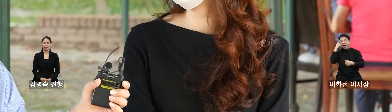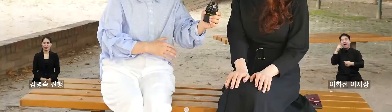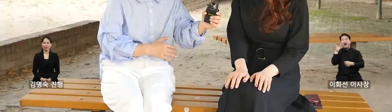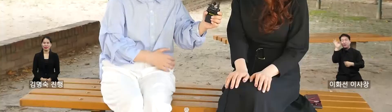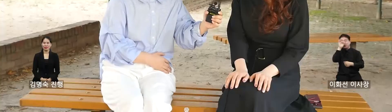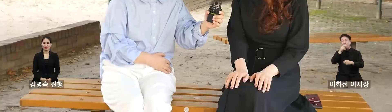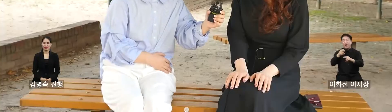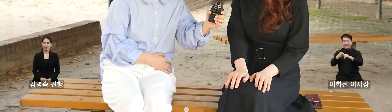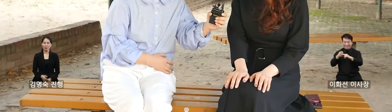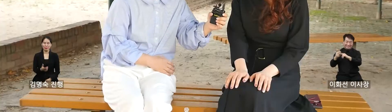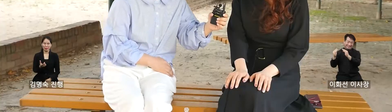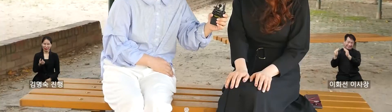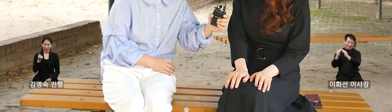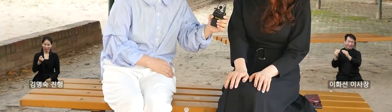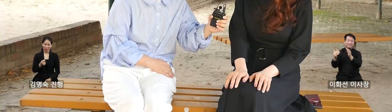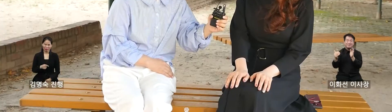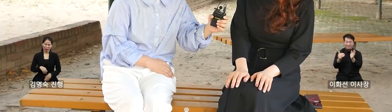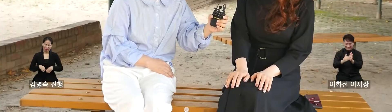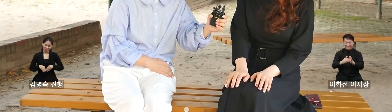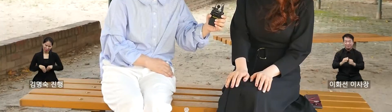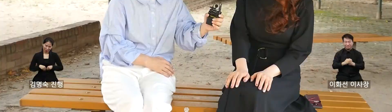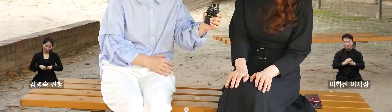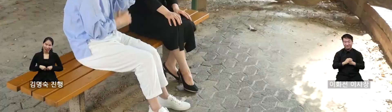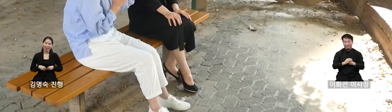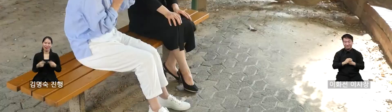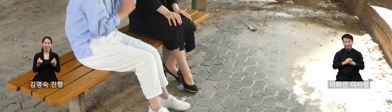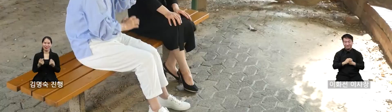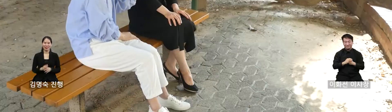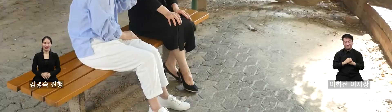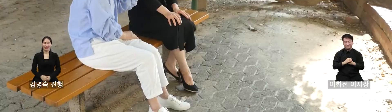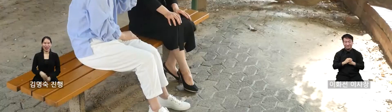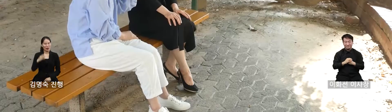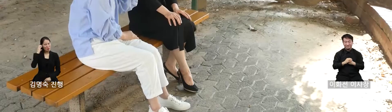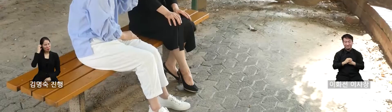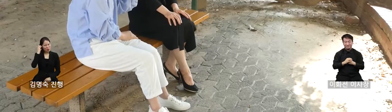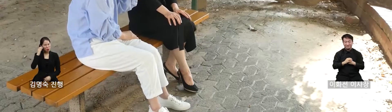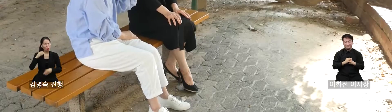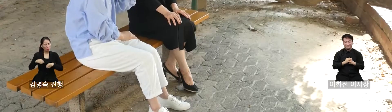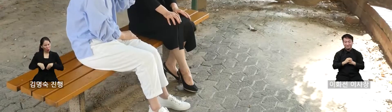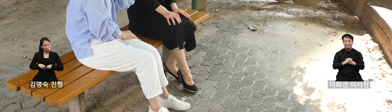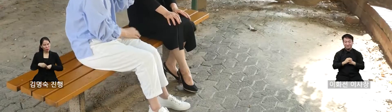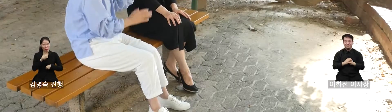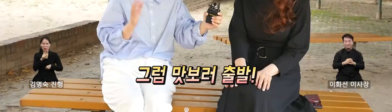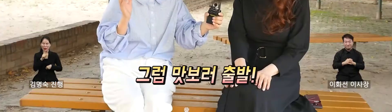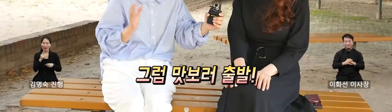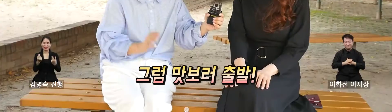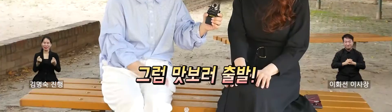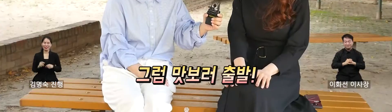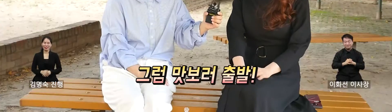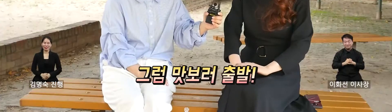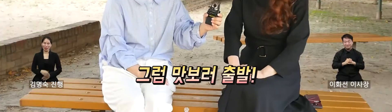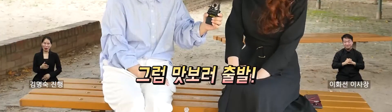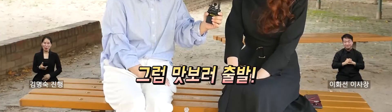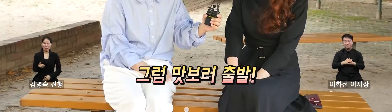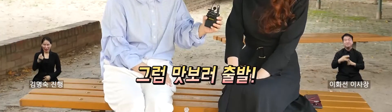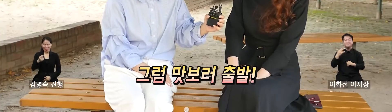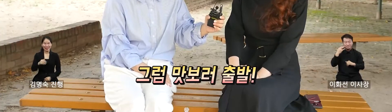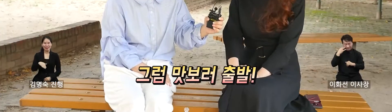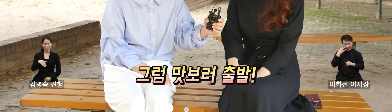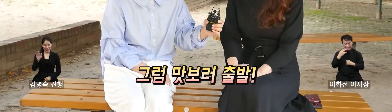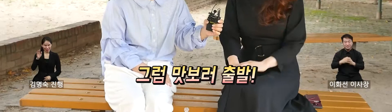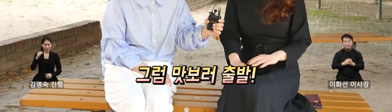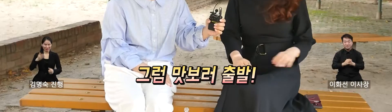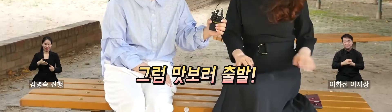맛집이었습니다. 얼른 뱃속에서 자꾸 소리 나는 것 같아요. 네. 제 매미도 배고프다고 하는 것 같고 하니까 저희들이 얼른 먹으러